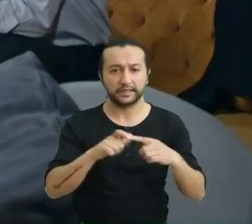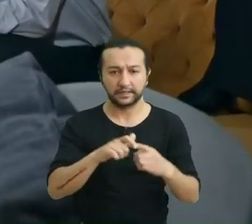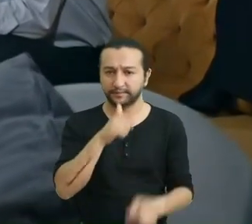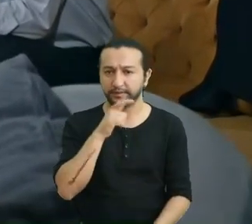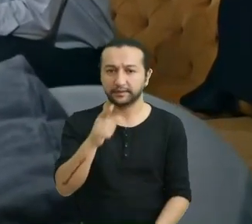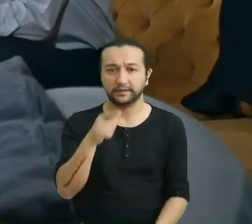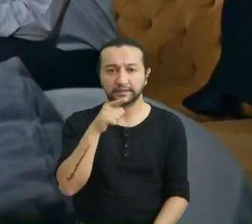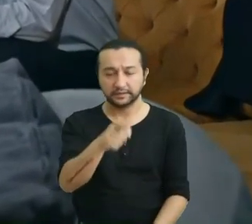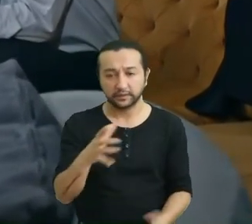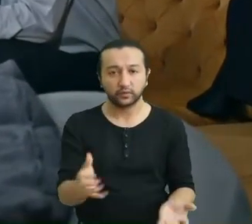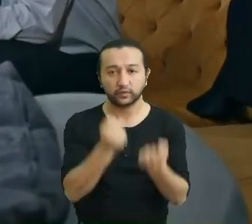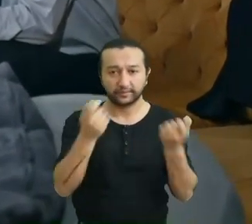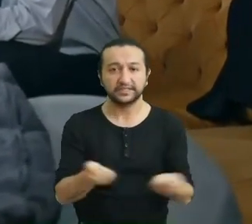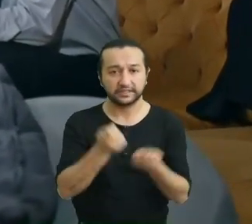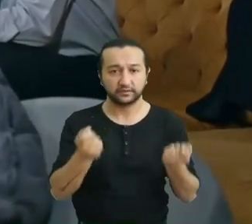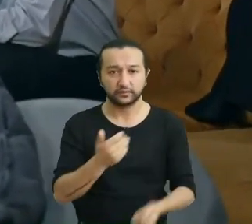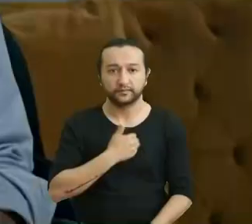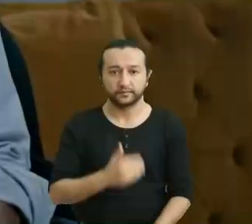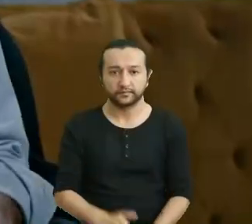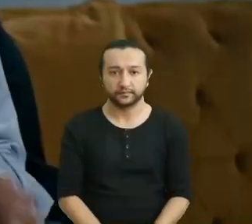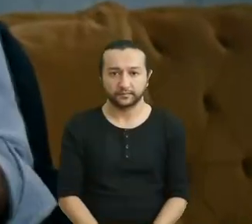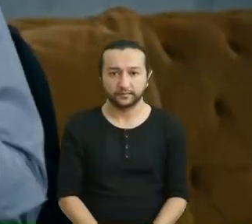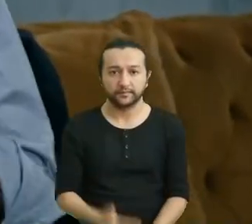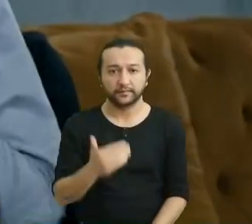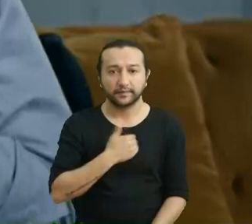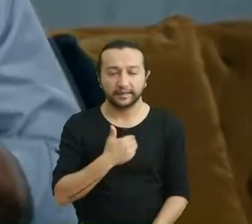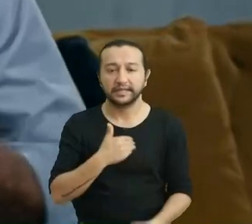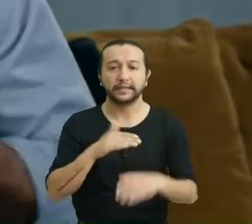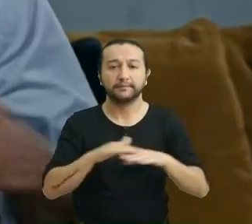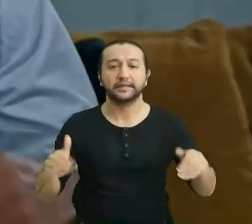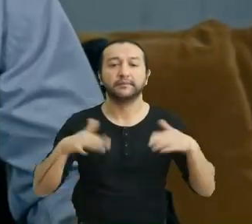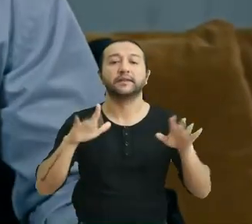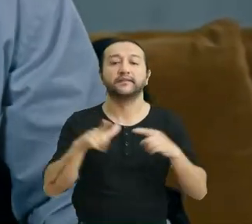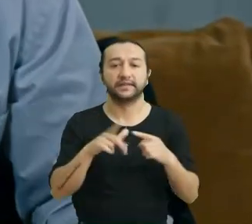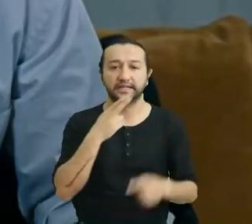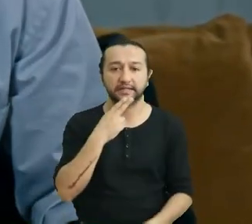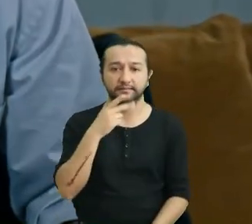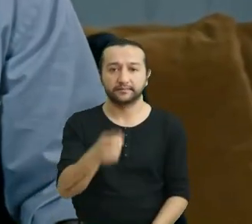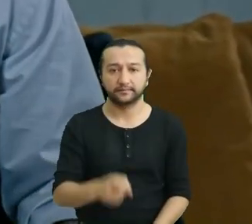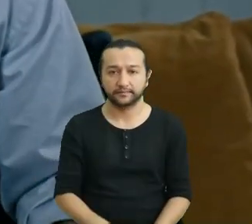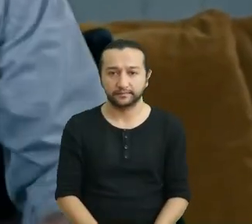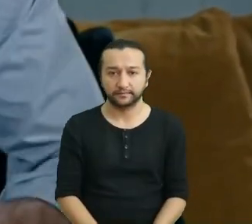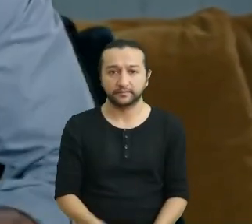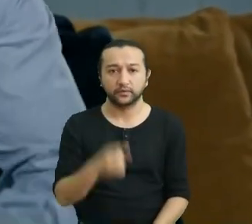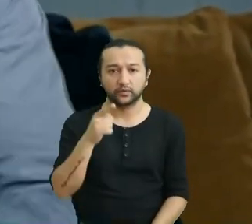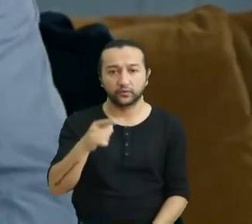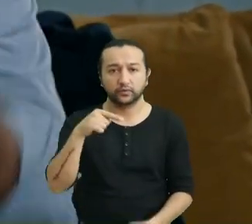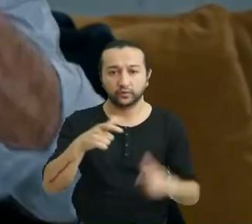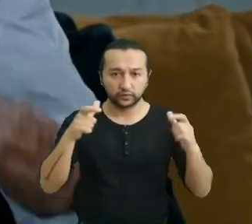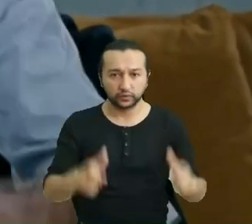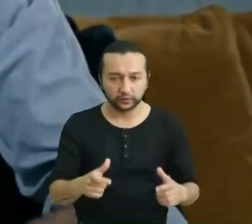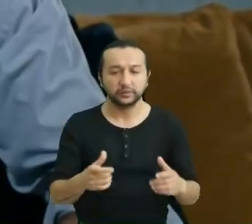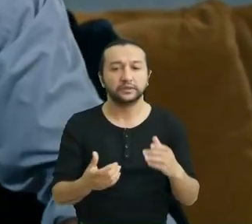artık kendinizi Ender Bey. Sizi kurtarmaya çalışıyorum. Ben daha bitmedim Figen Hanım. Düştüğüm